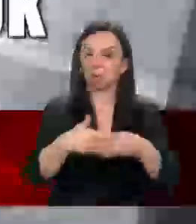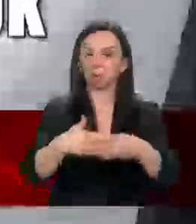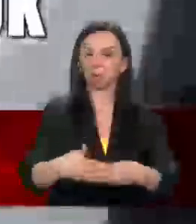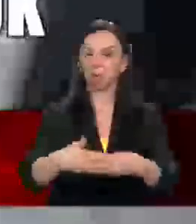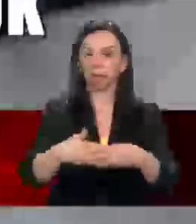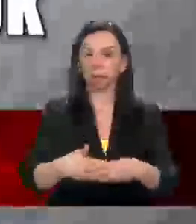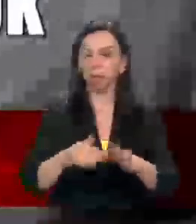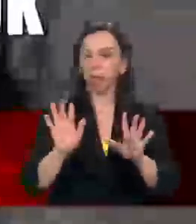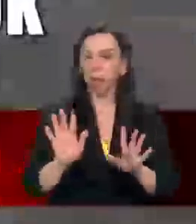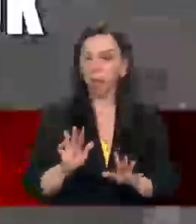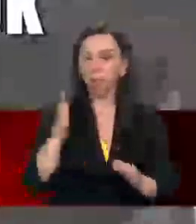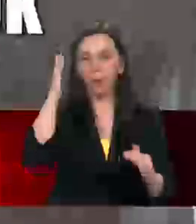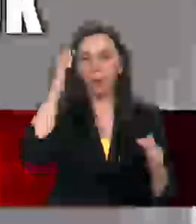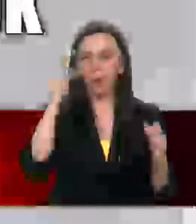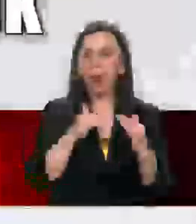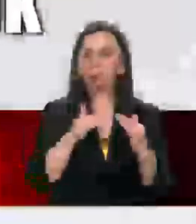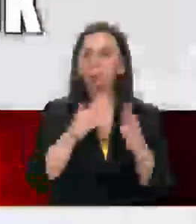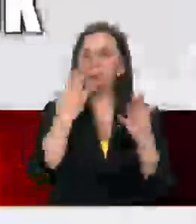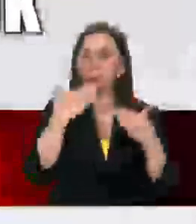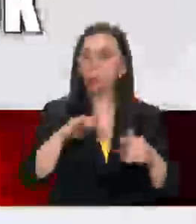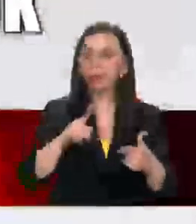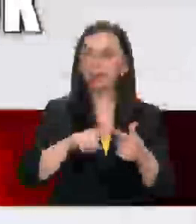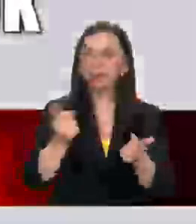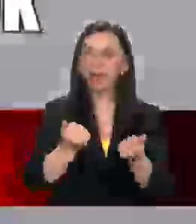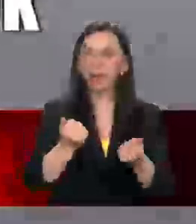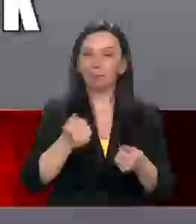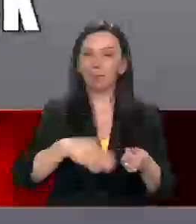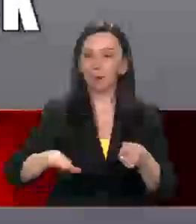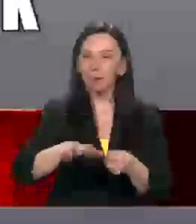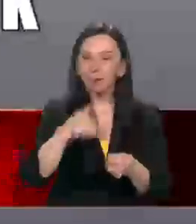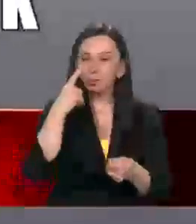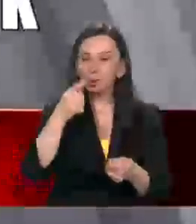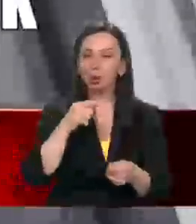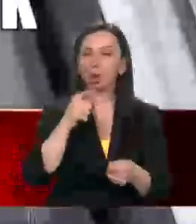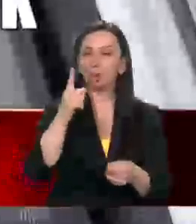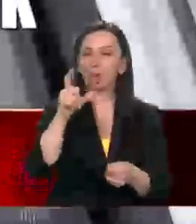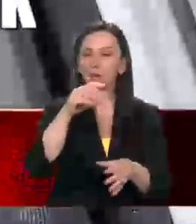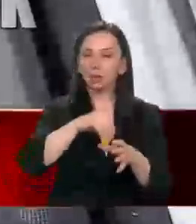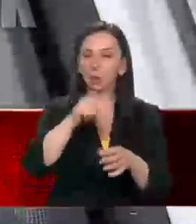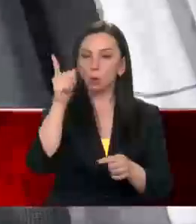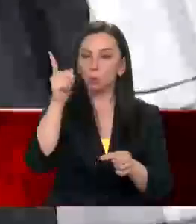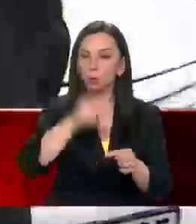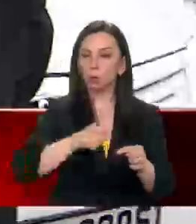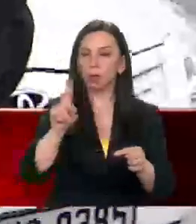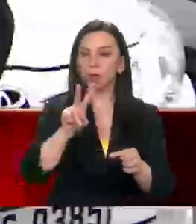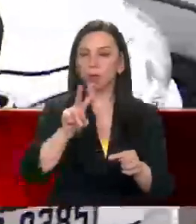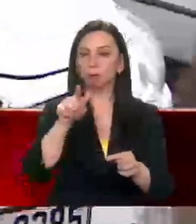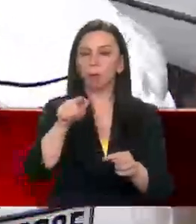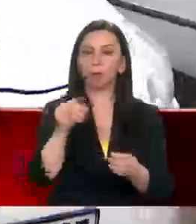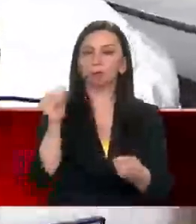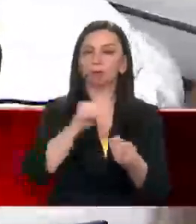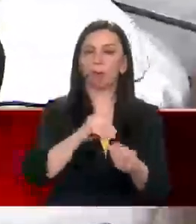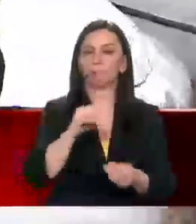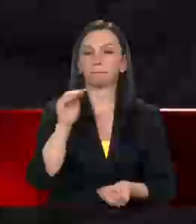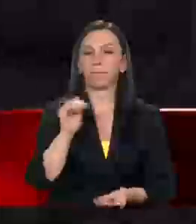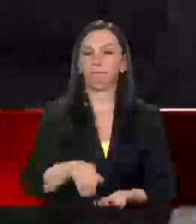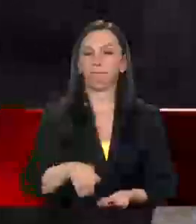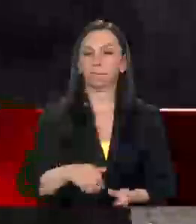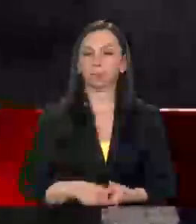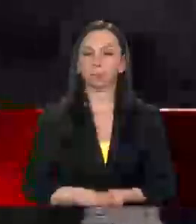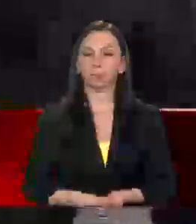yapıldı ama yine anlaşılamadı. Çünkü ikinci el araç piyasasında fiyatlar son bir ayda %20 arttı. 2012 440 bin